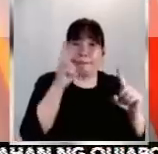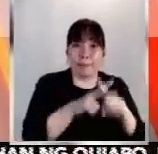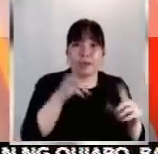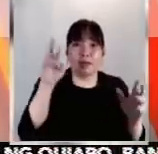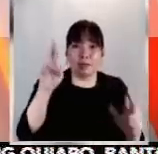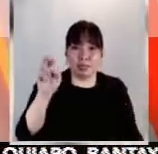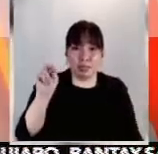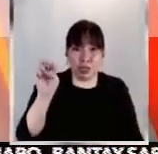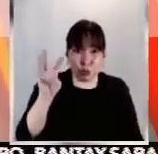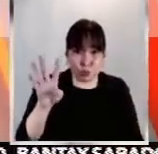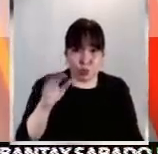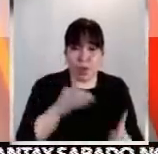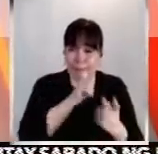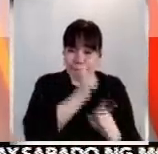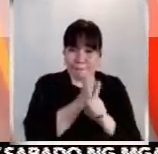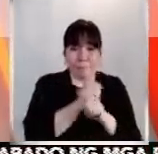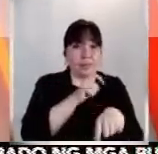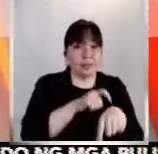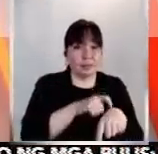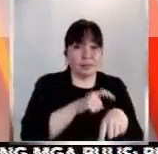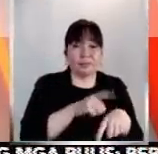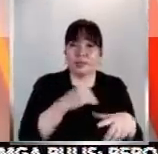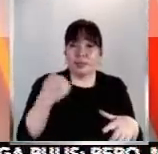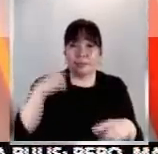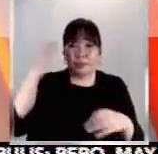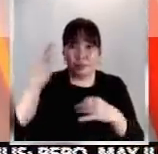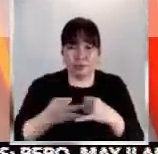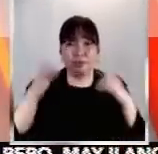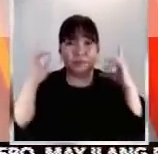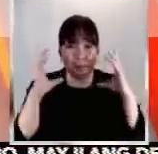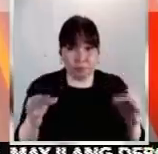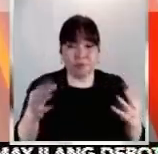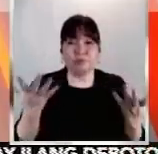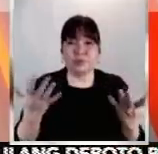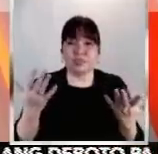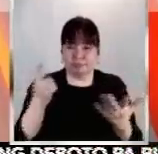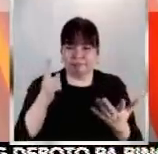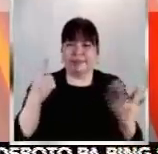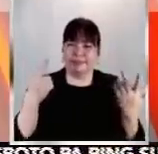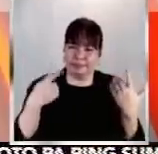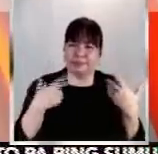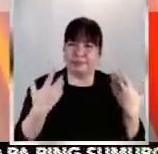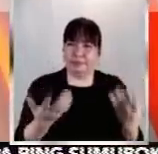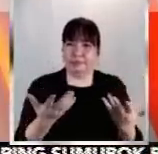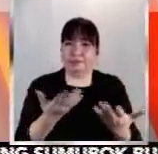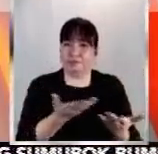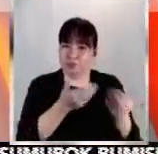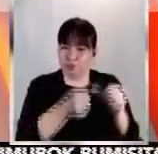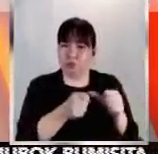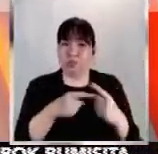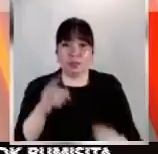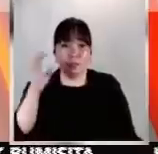tamang panahon at hanggat wala pang pinal na desisyon ang ahensyang magpapasya rito. Sabi ni Drilon, meron daw puwang